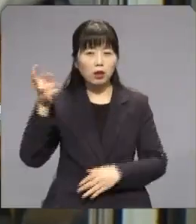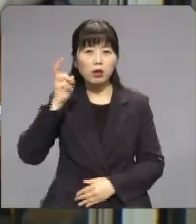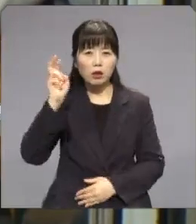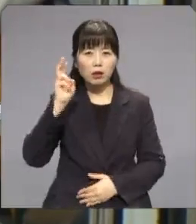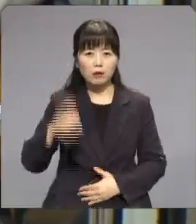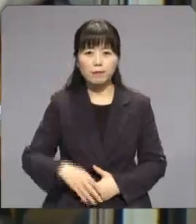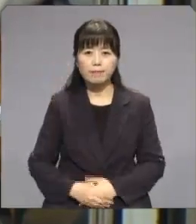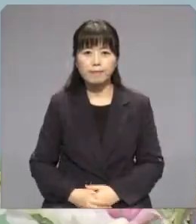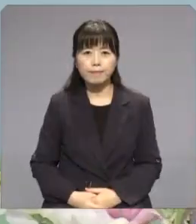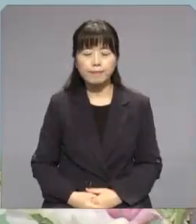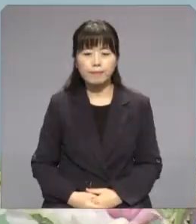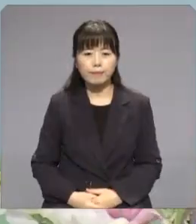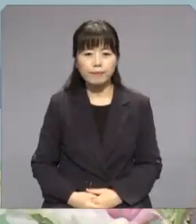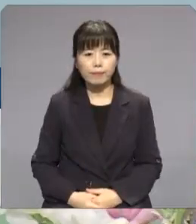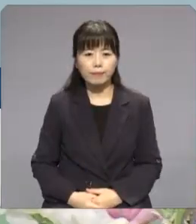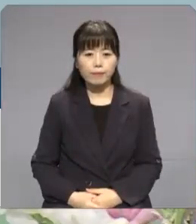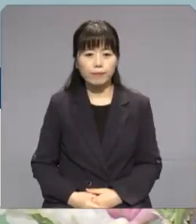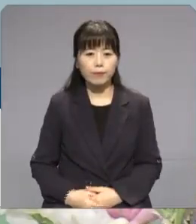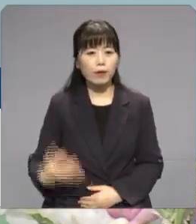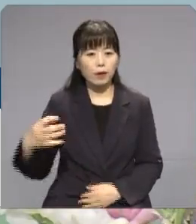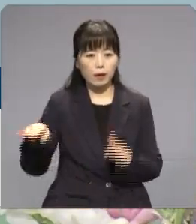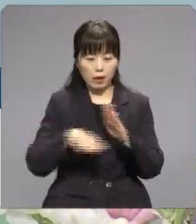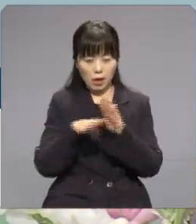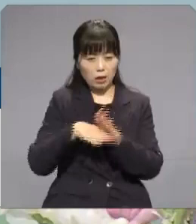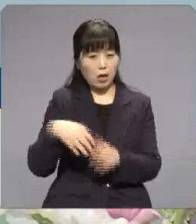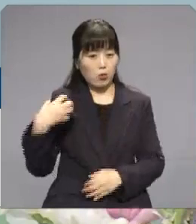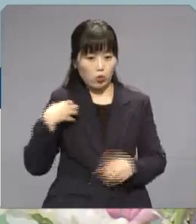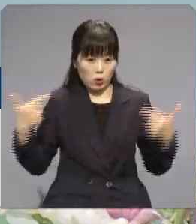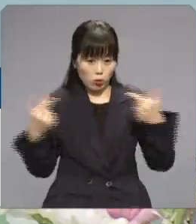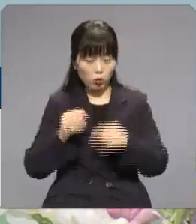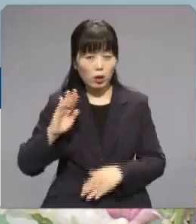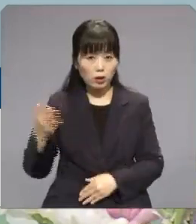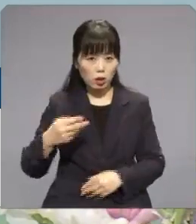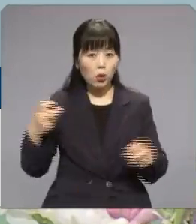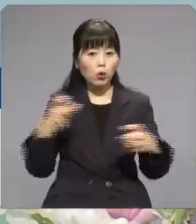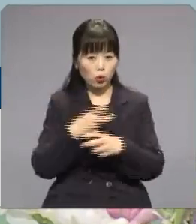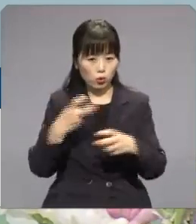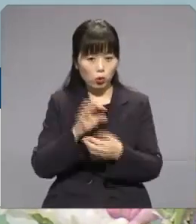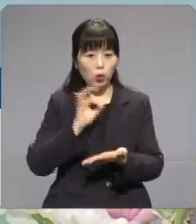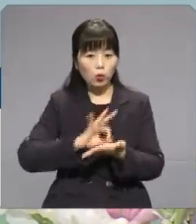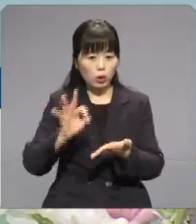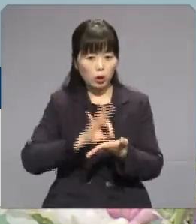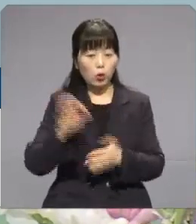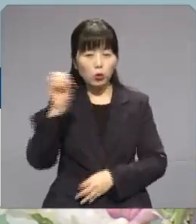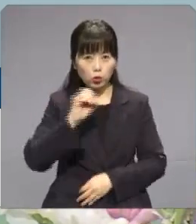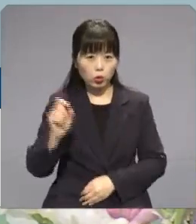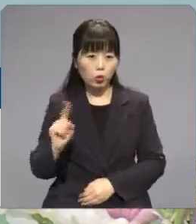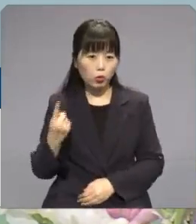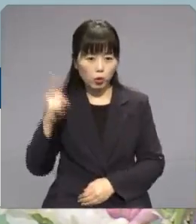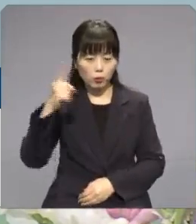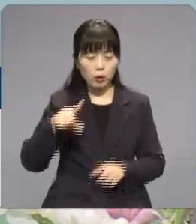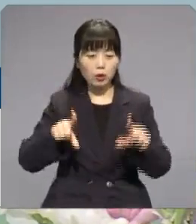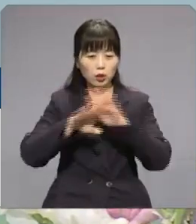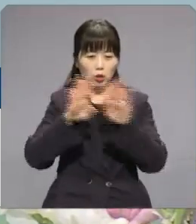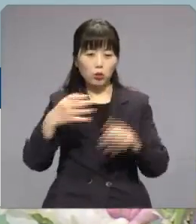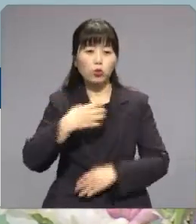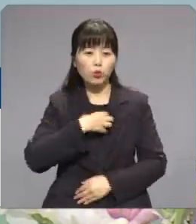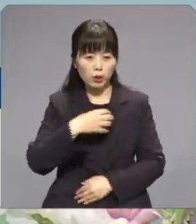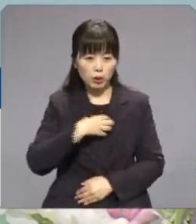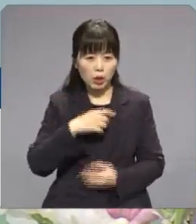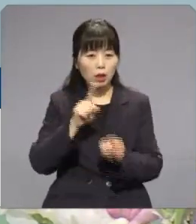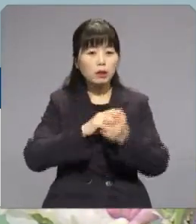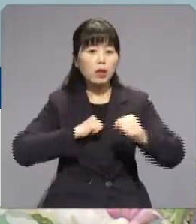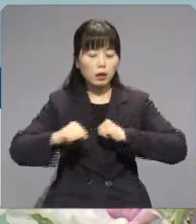전망입니다. 가계 부담을 덜게 되고 대중교통 이용률을 높여서